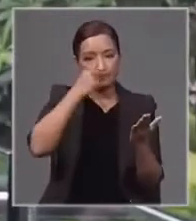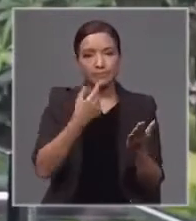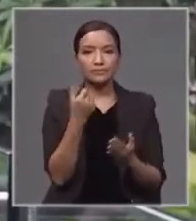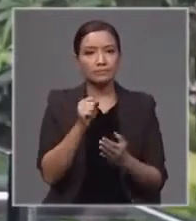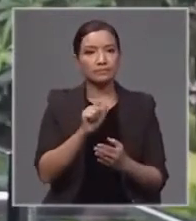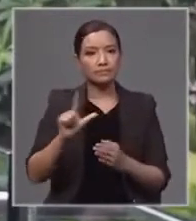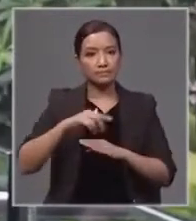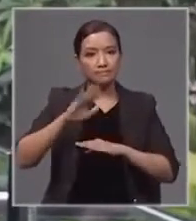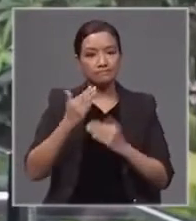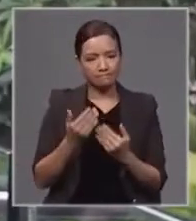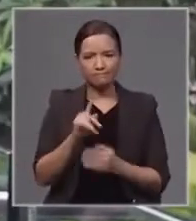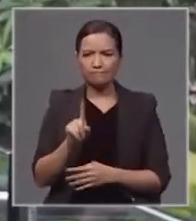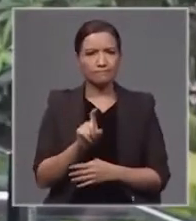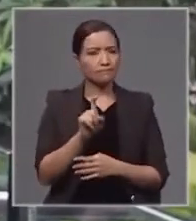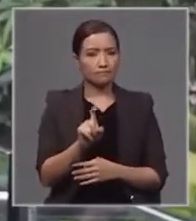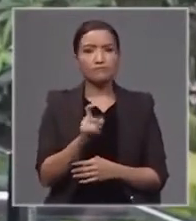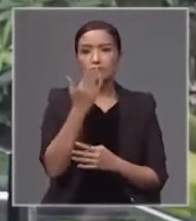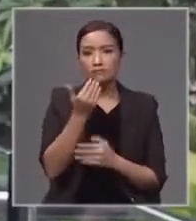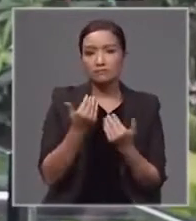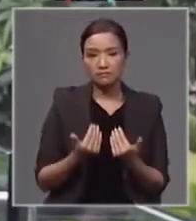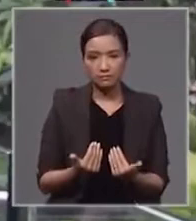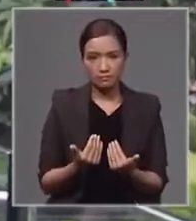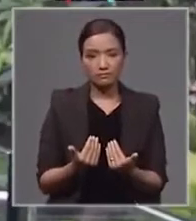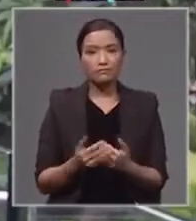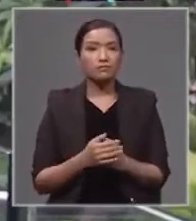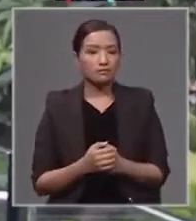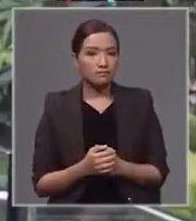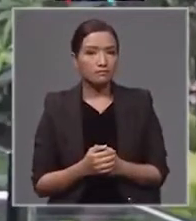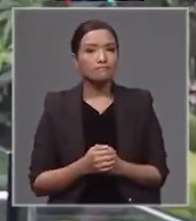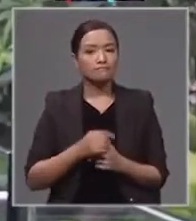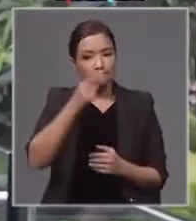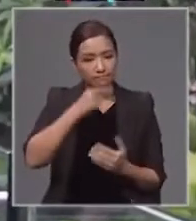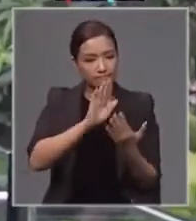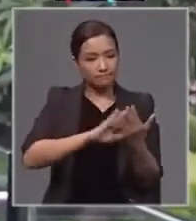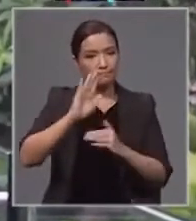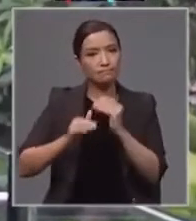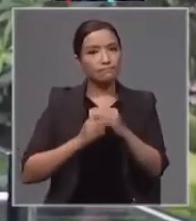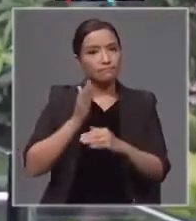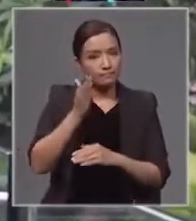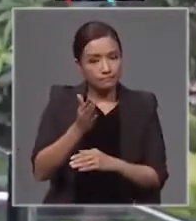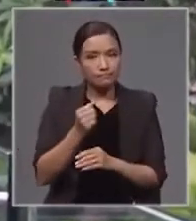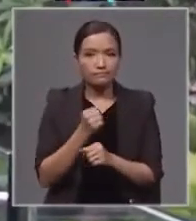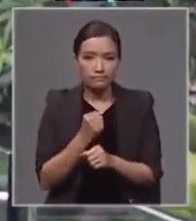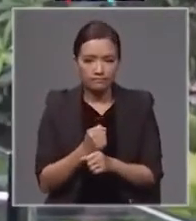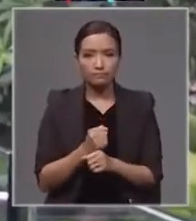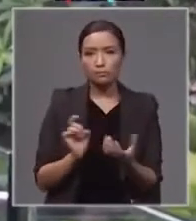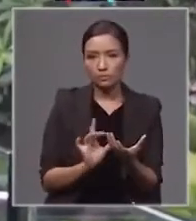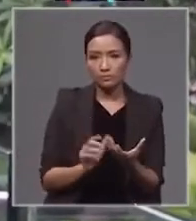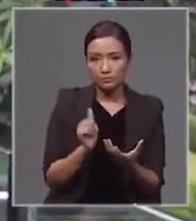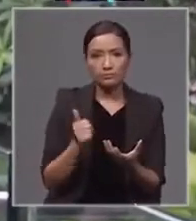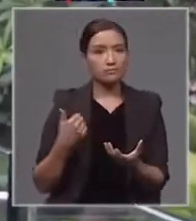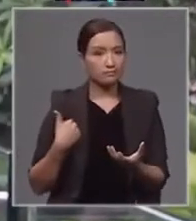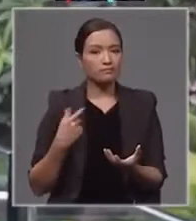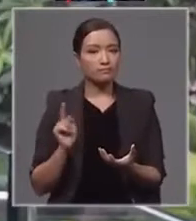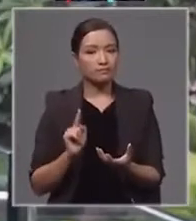คนกำลังถูกตั้งคำถามนะครับว่าณวันนี้สามารถที่จะเดินหน้าสามารถที่จะใช้งานอย่างมีประสิทธิภาพได้หรือไ